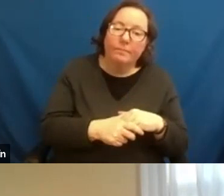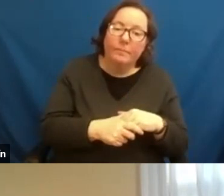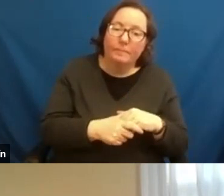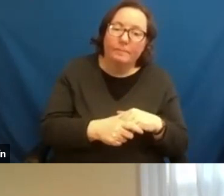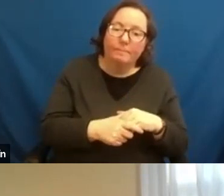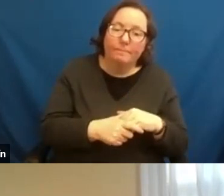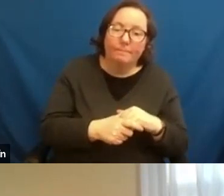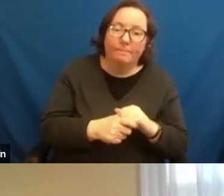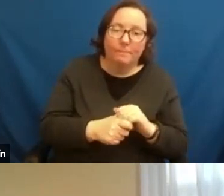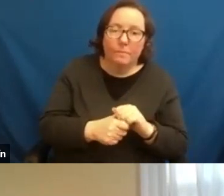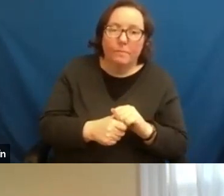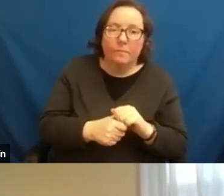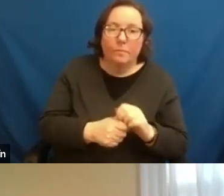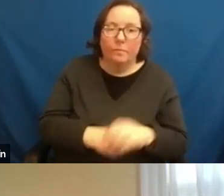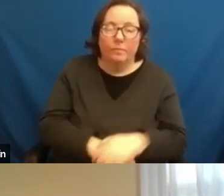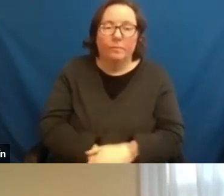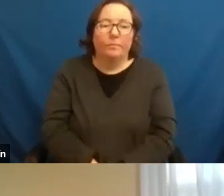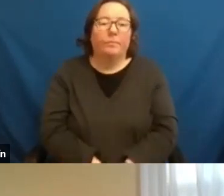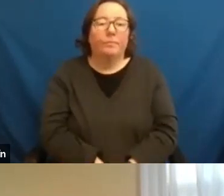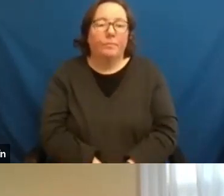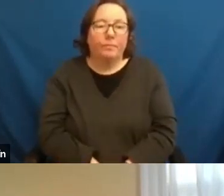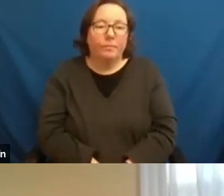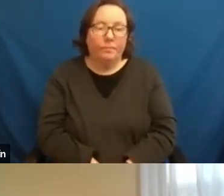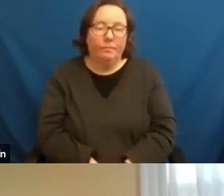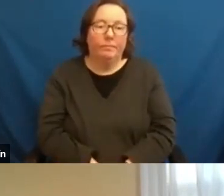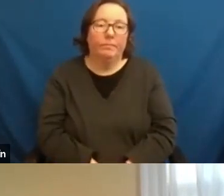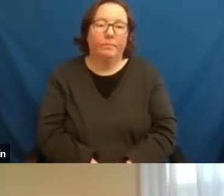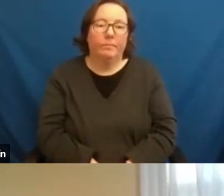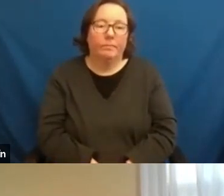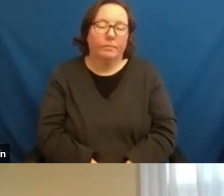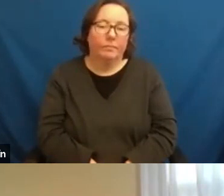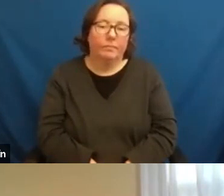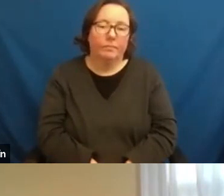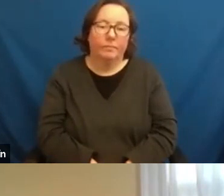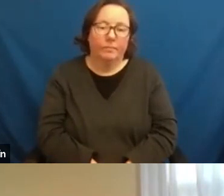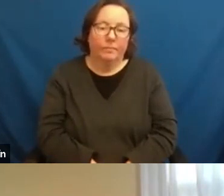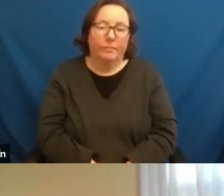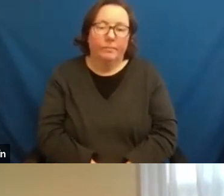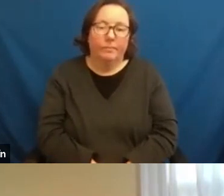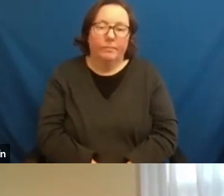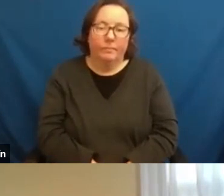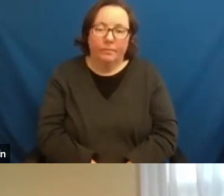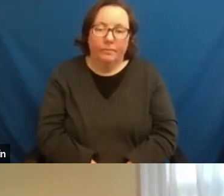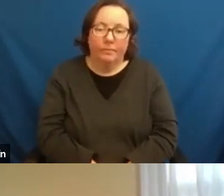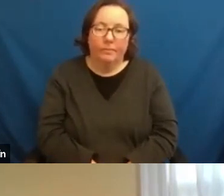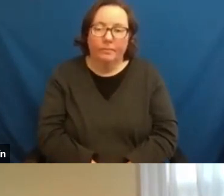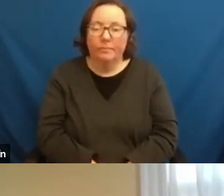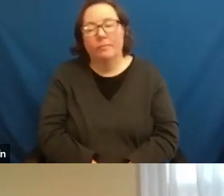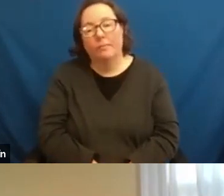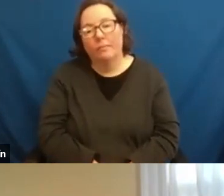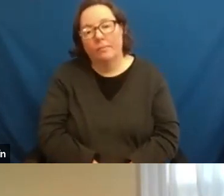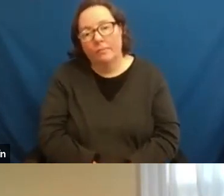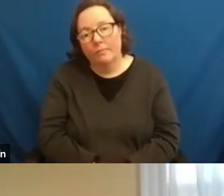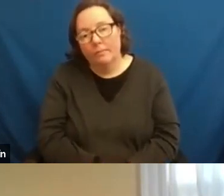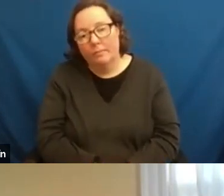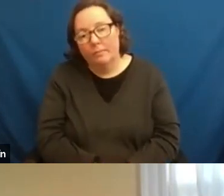呢，你们在这个屏幕下方就会看到有一个地球仪的图标，然后你们点一下地球仪的图标，选择 Mandarin， 就是国语，你